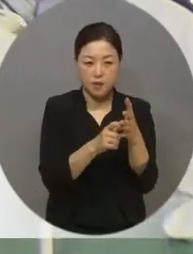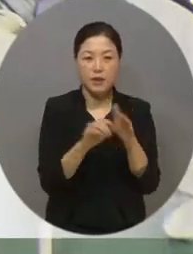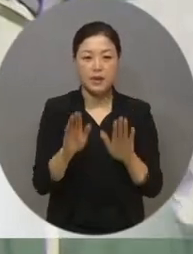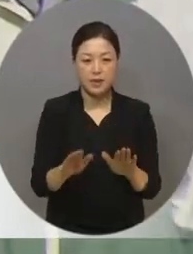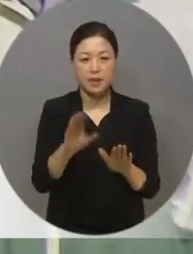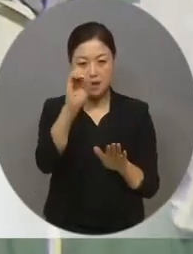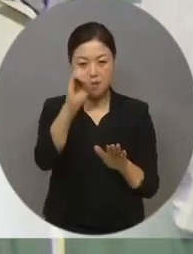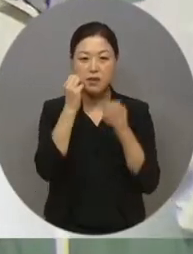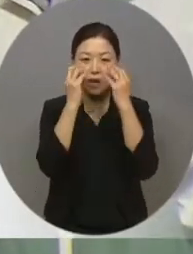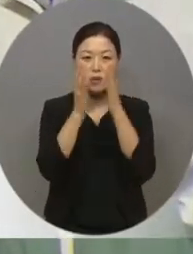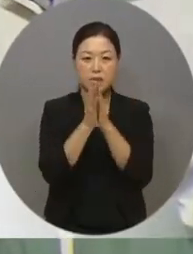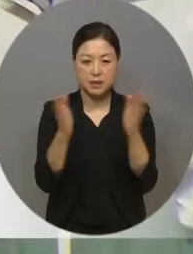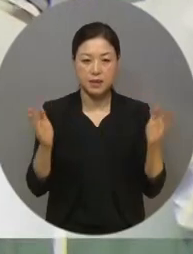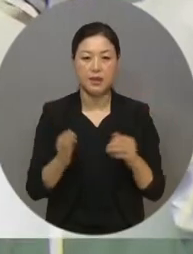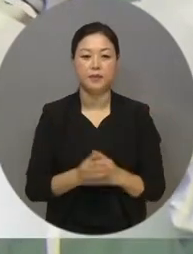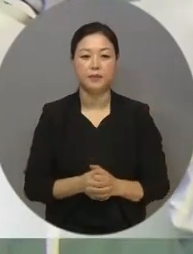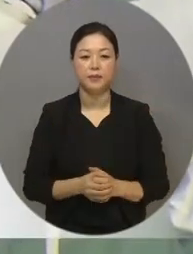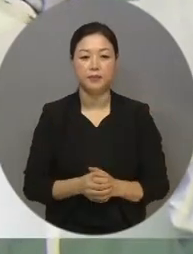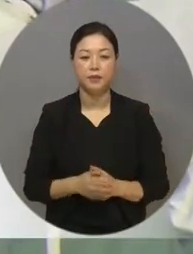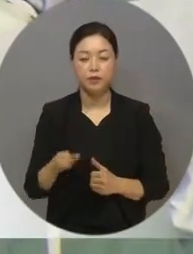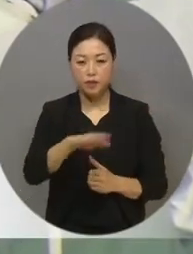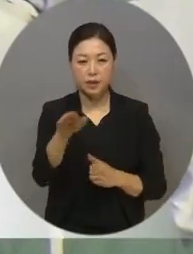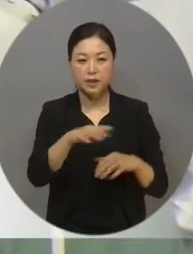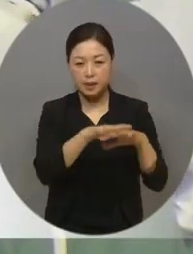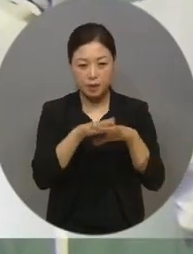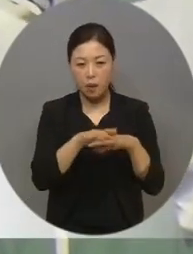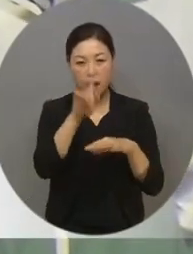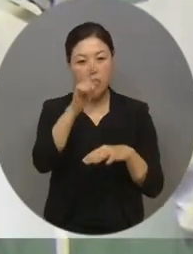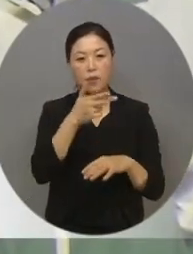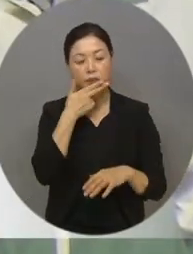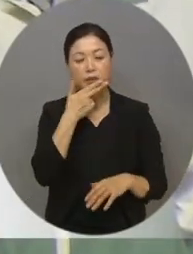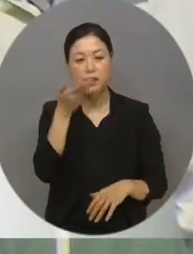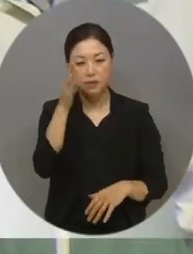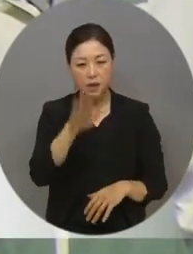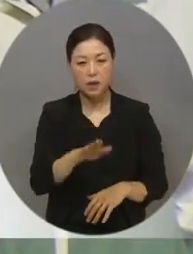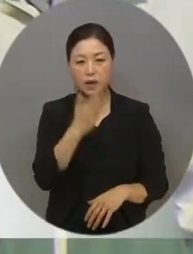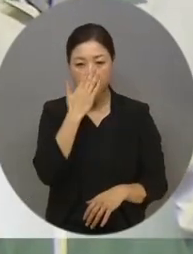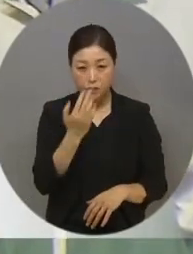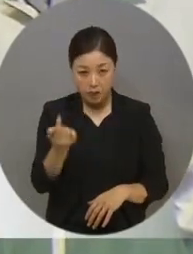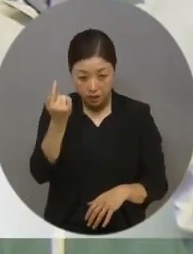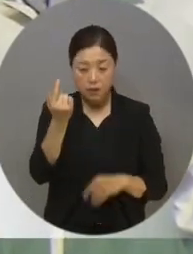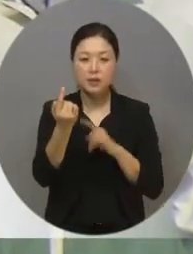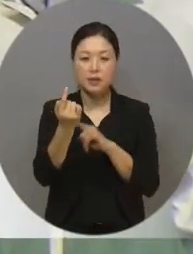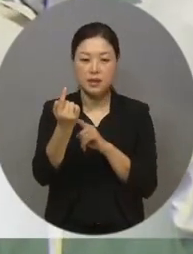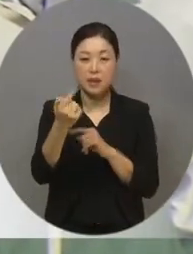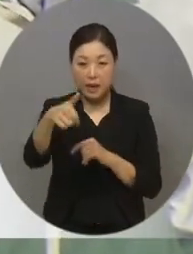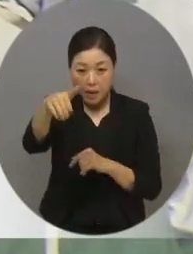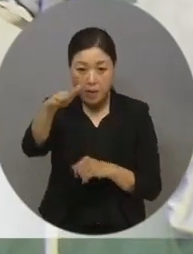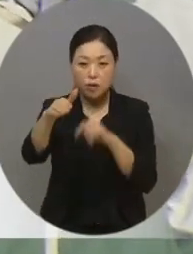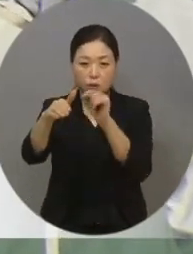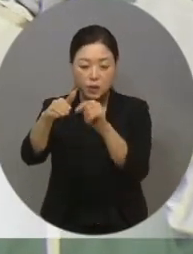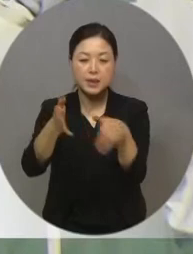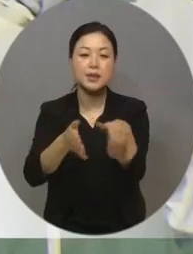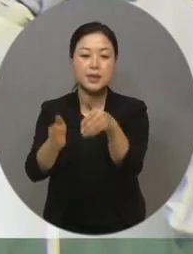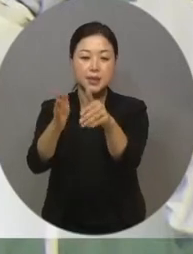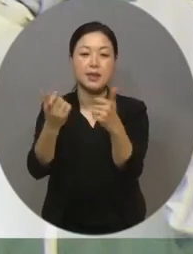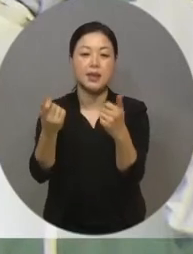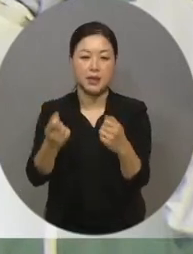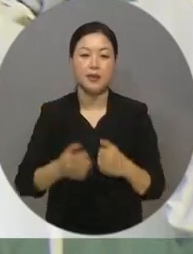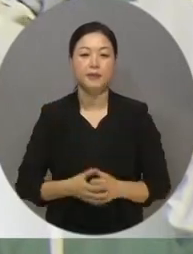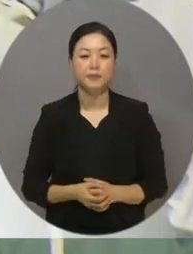시작합니다. 우리 선은 여전히 지도한 자 없지만 순천이 가면 그곳이